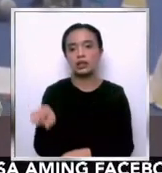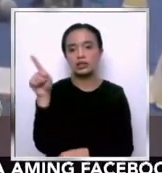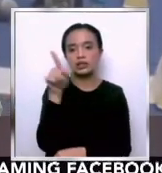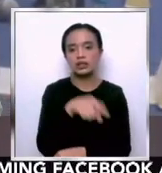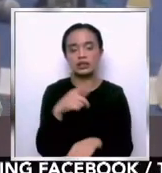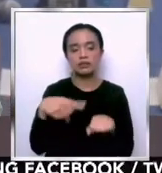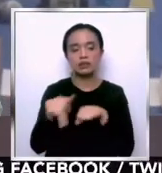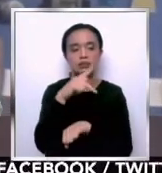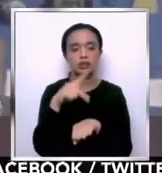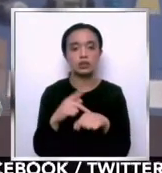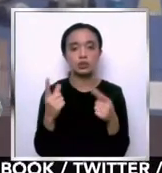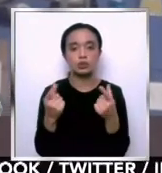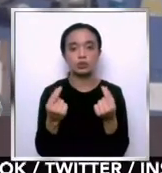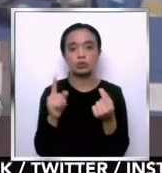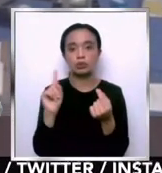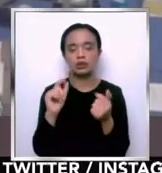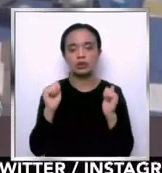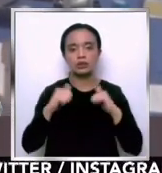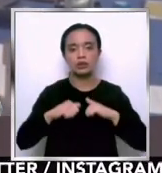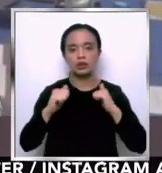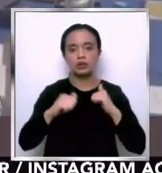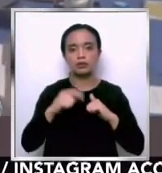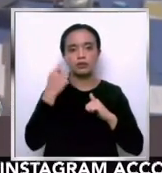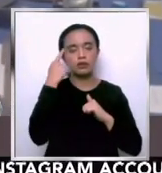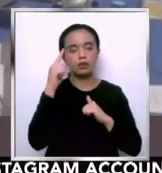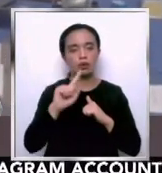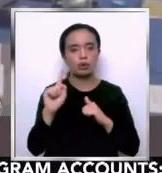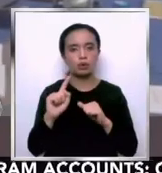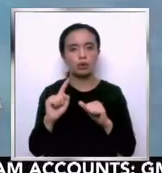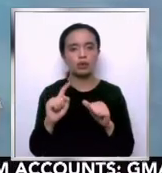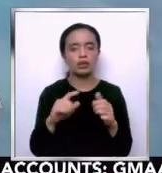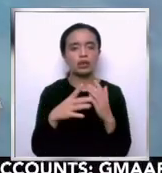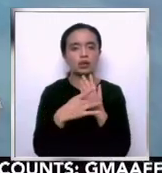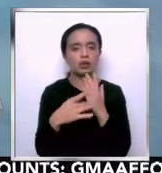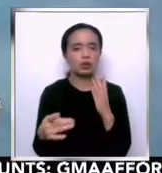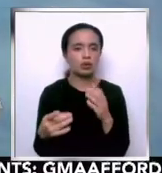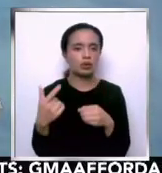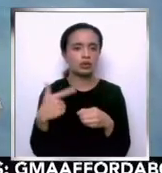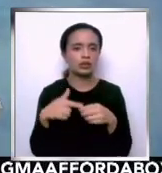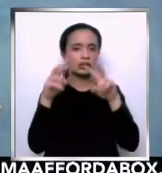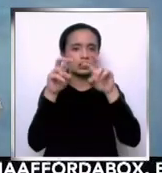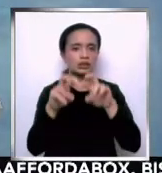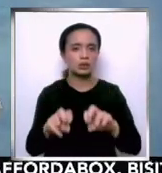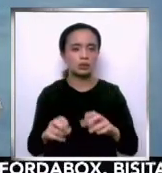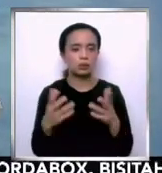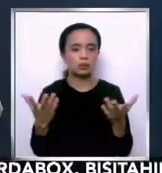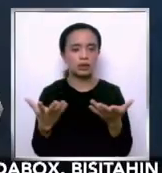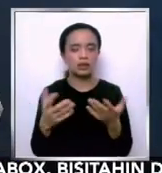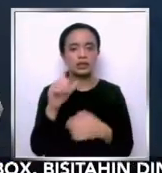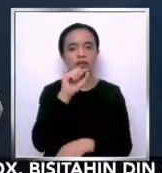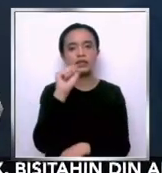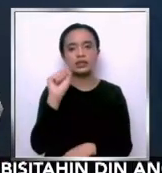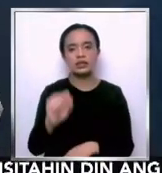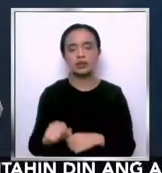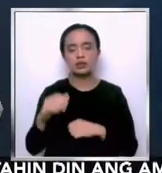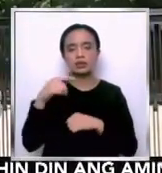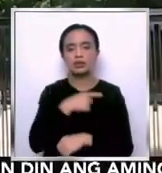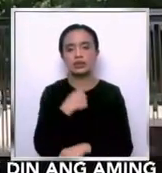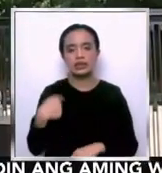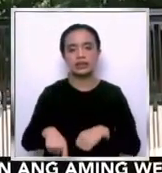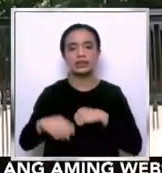ginagawang kasunduan para sa isang joint oil and gas exploration sa ilang bahagi ng South China Sea at West Philippine